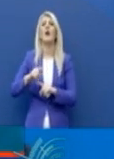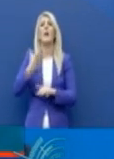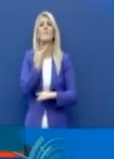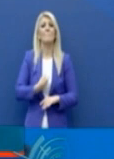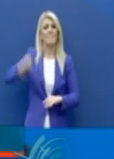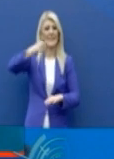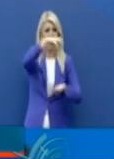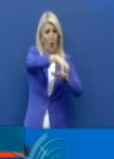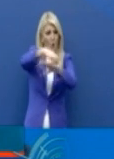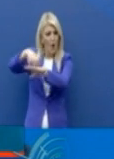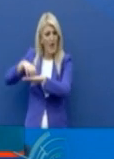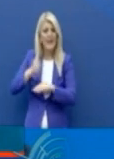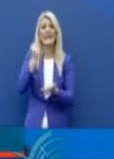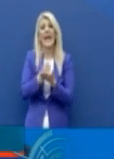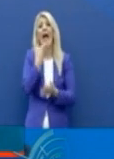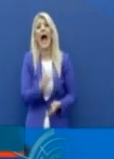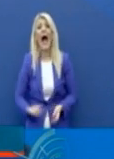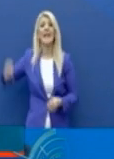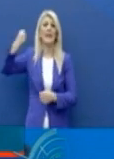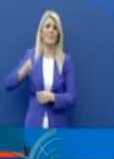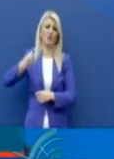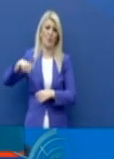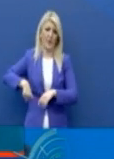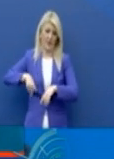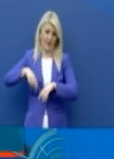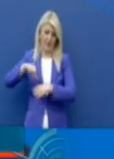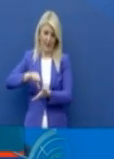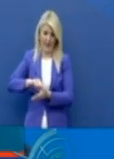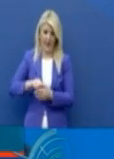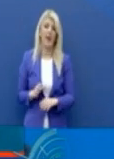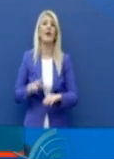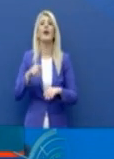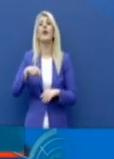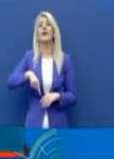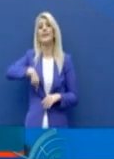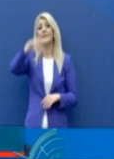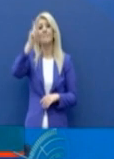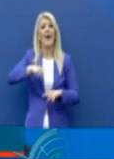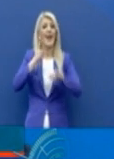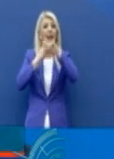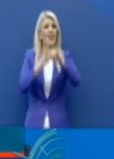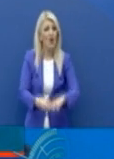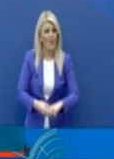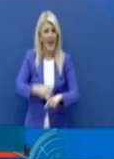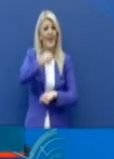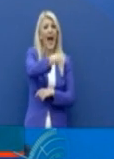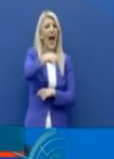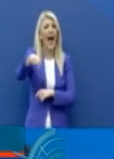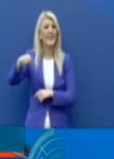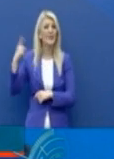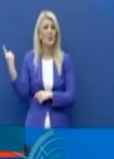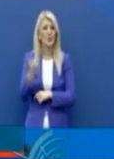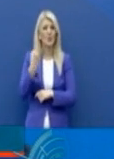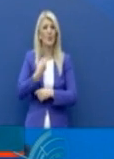Διευκρινίζεται επίσης, σε σχέση με τον εορτασμό των Θεοφανίων, ότι δεν θα πραγματοποιηθεί αγιασμός υδάτων σε